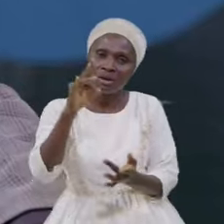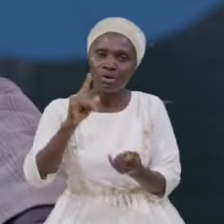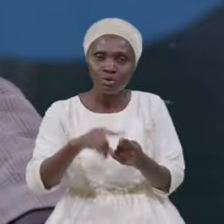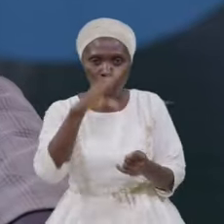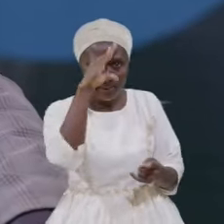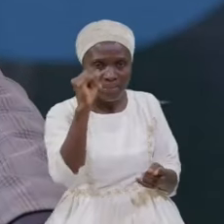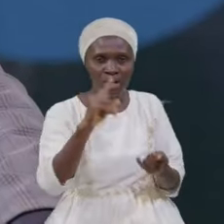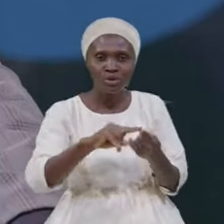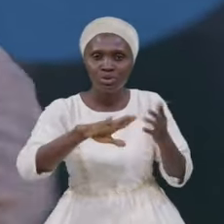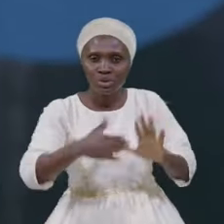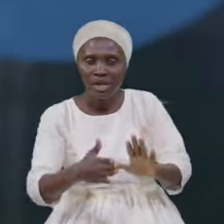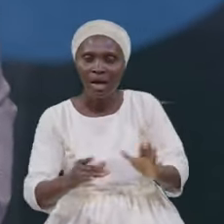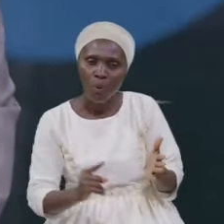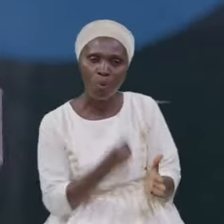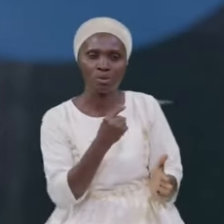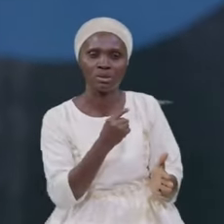vient le jugement.